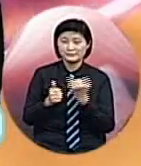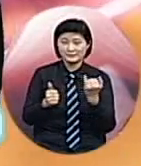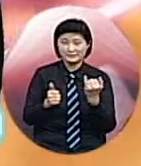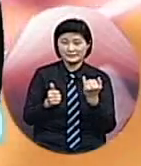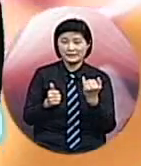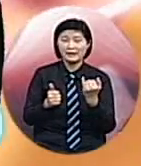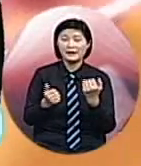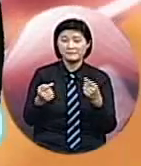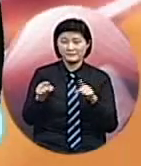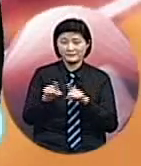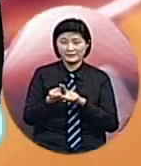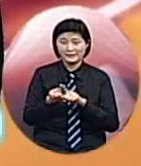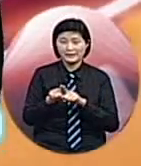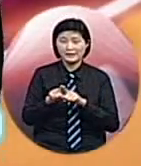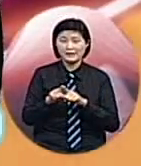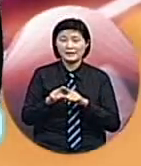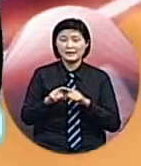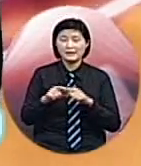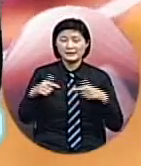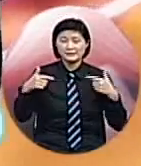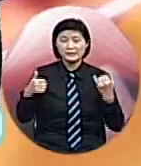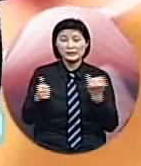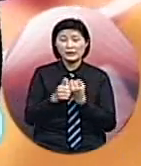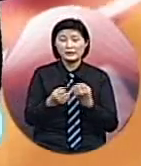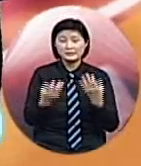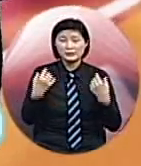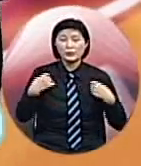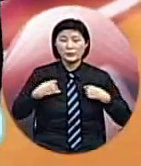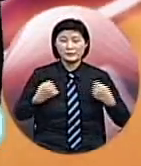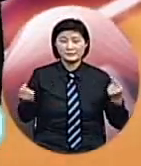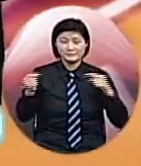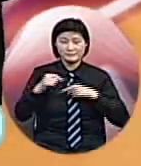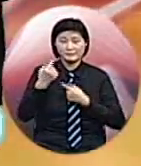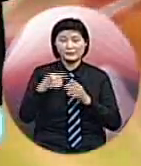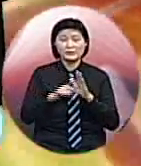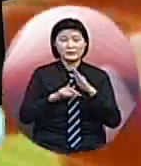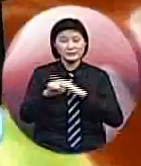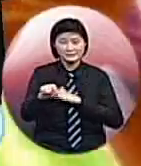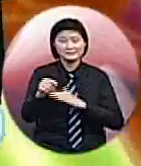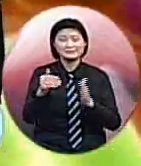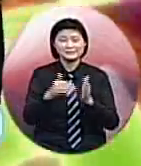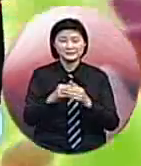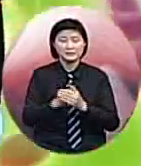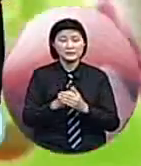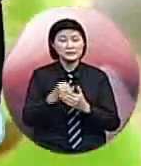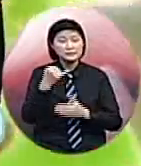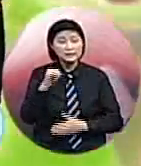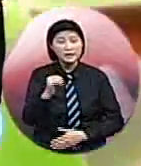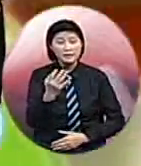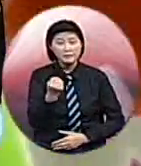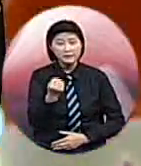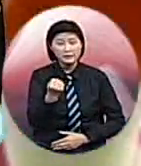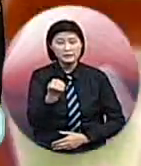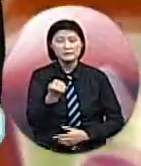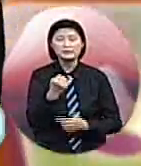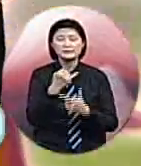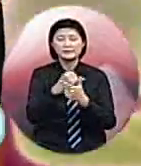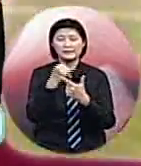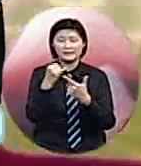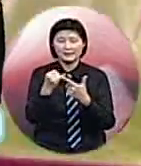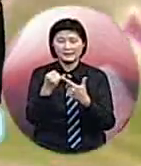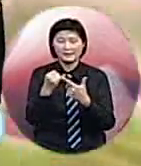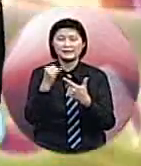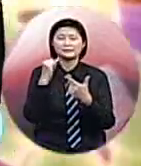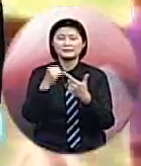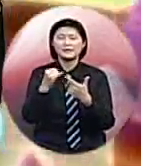저 드레스 맞춘다고 아. 본다고 어머. 갔어요. 그러면 따님이 몇째 따님이신가요? 아, 둘인데 예.